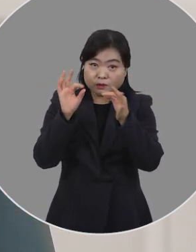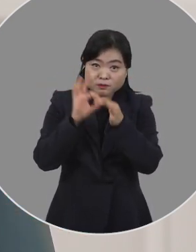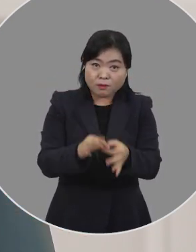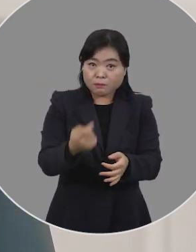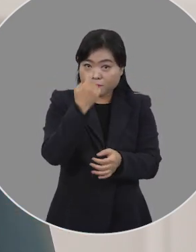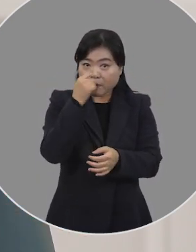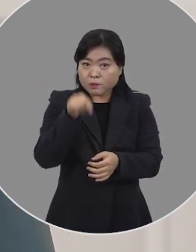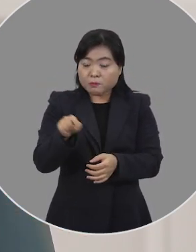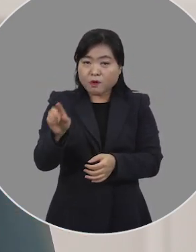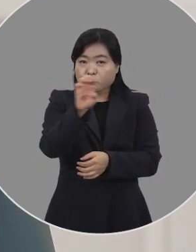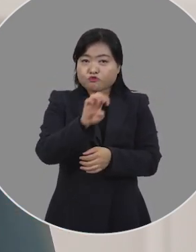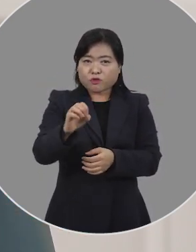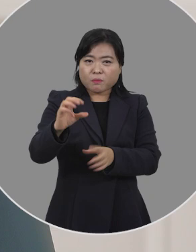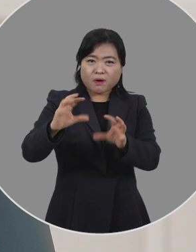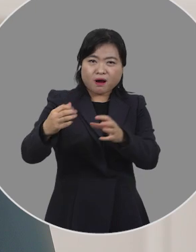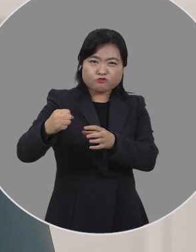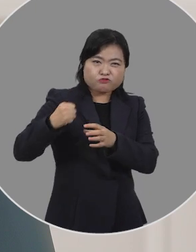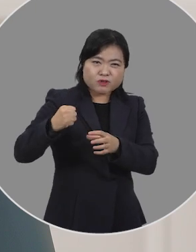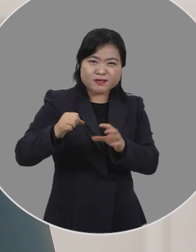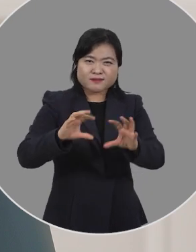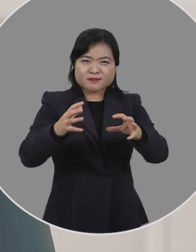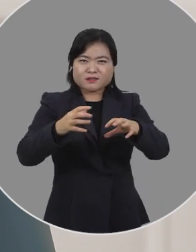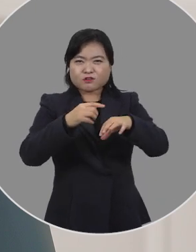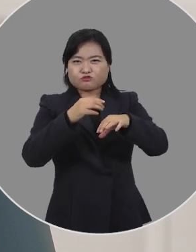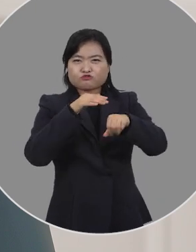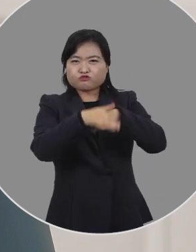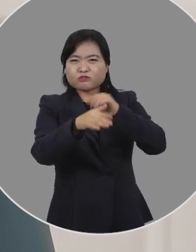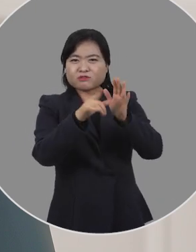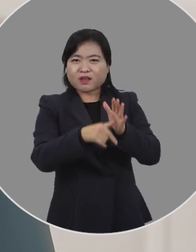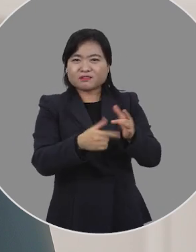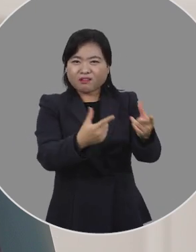것은 유럽 강국이 제국주의 때 저래놓고 지금